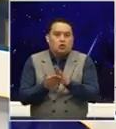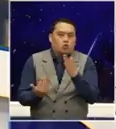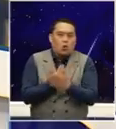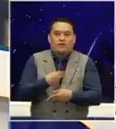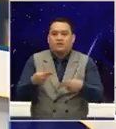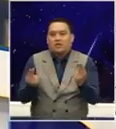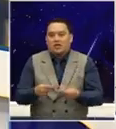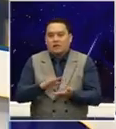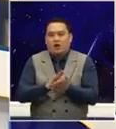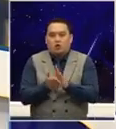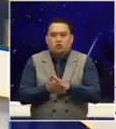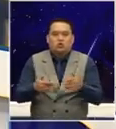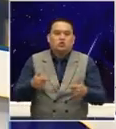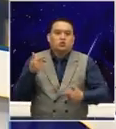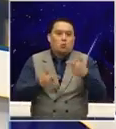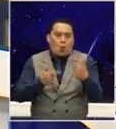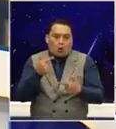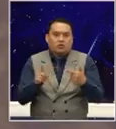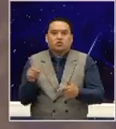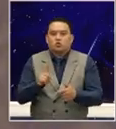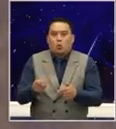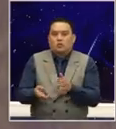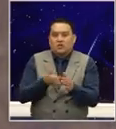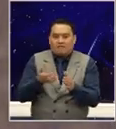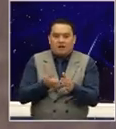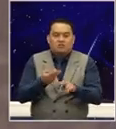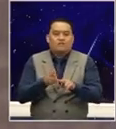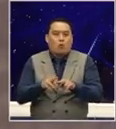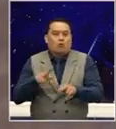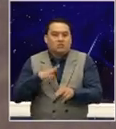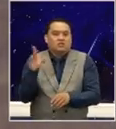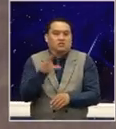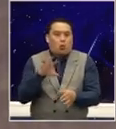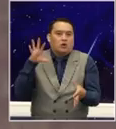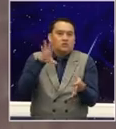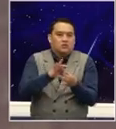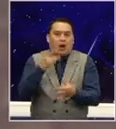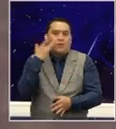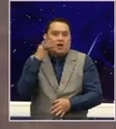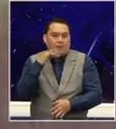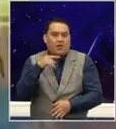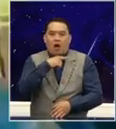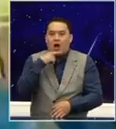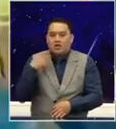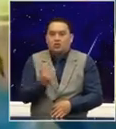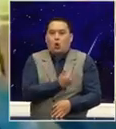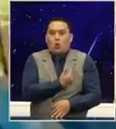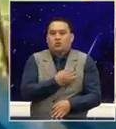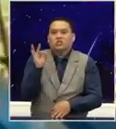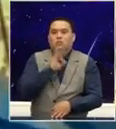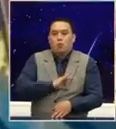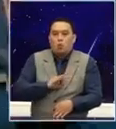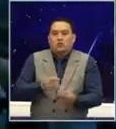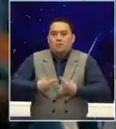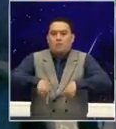сделки. Страны спорят об объемах сокращения добычи и настаивают на присоединении к сделке США. Россия хочет использовать в